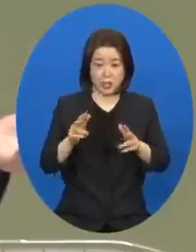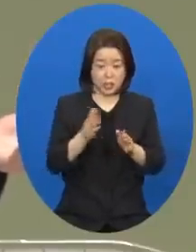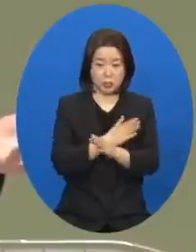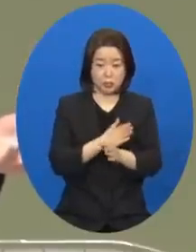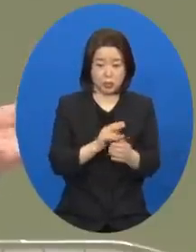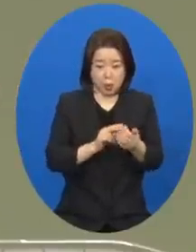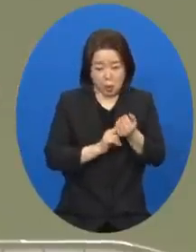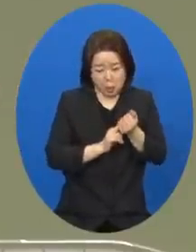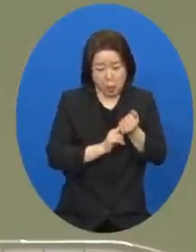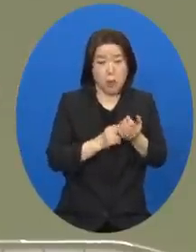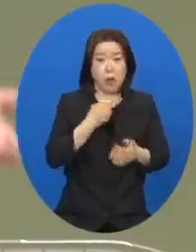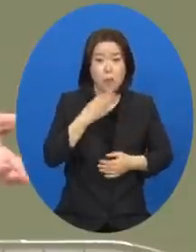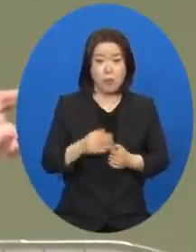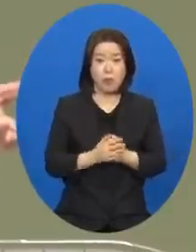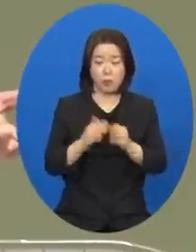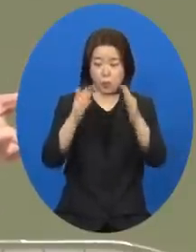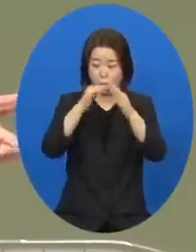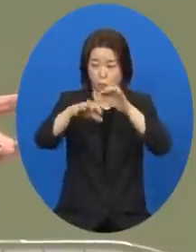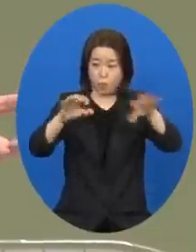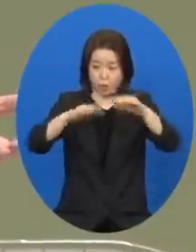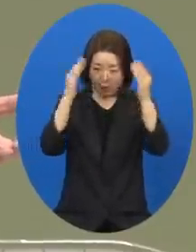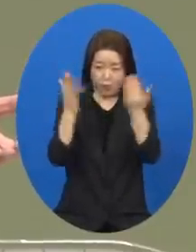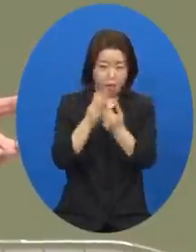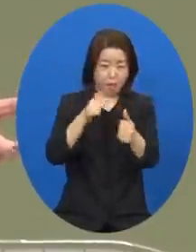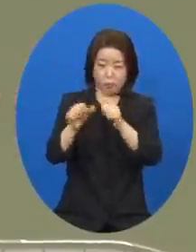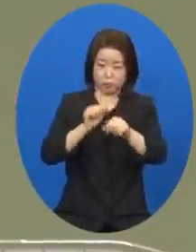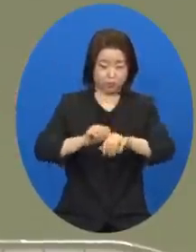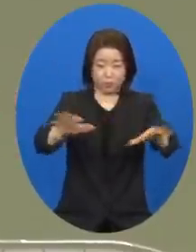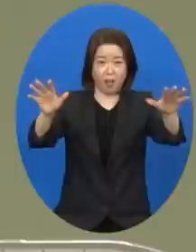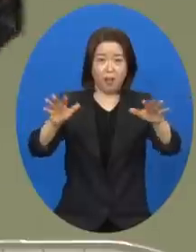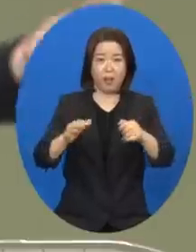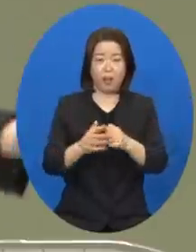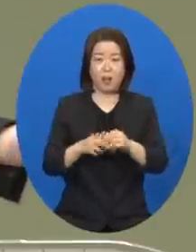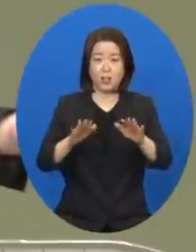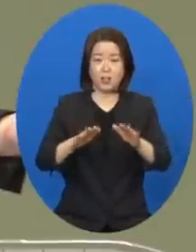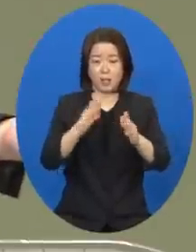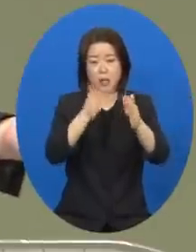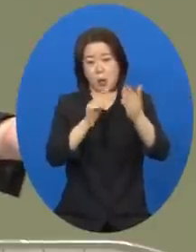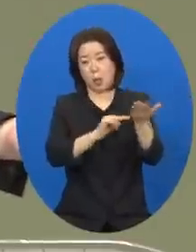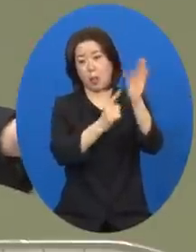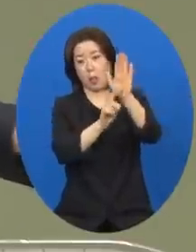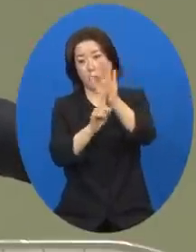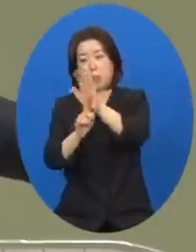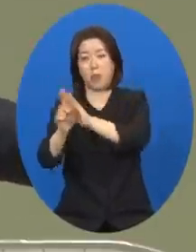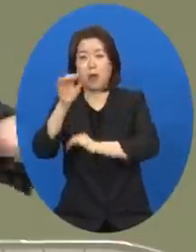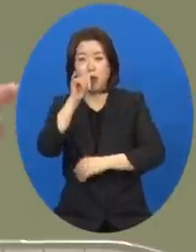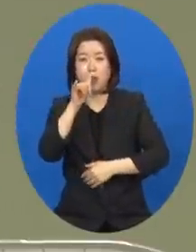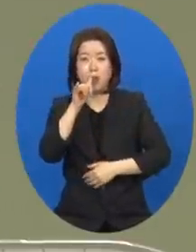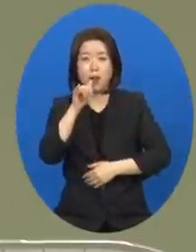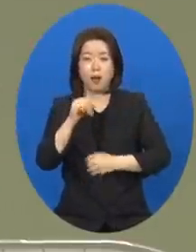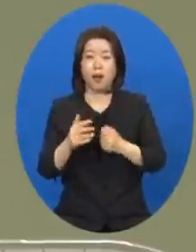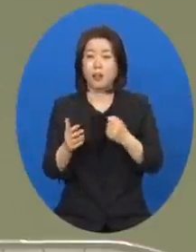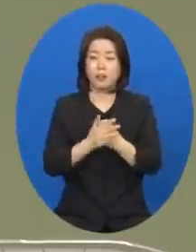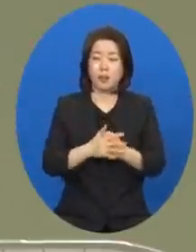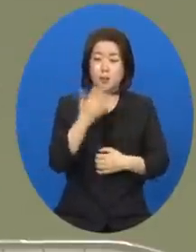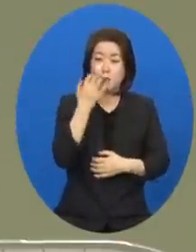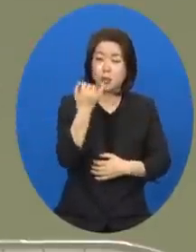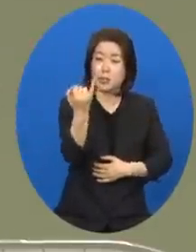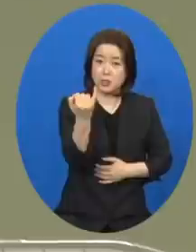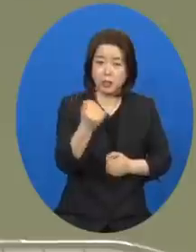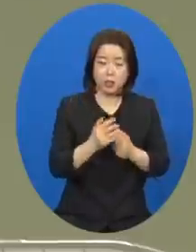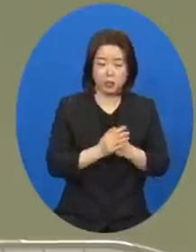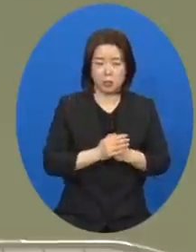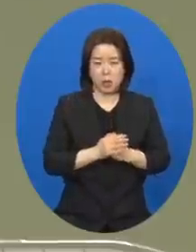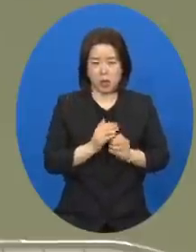없잖아요. 온 동네 다 소문났어요. 이제 뭐 다 공개된 이야기예요. 그러니 가늠한 여인이 뭐